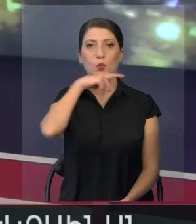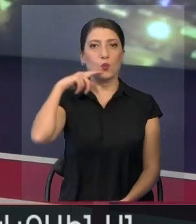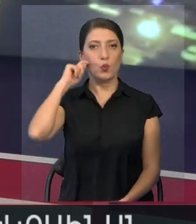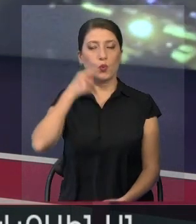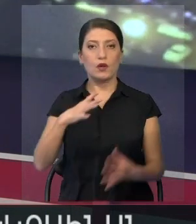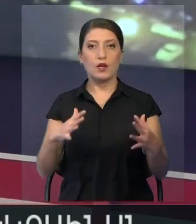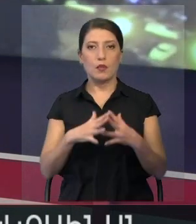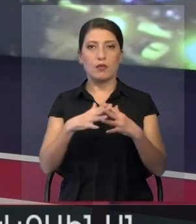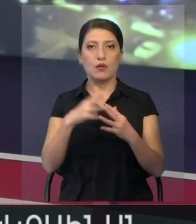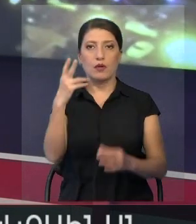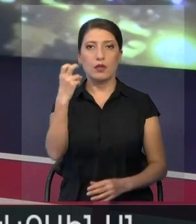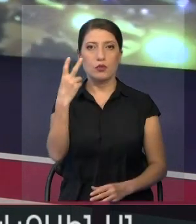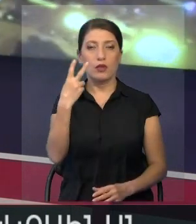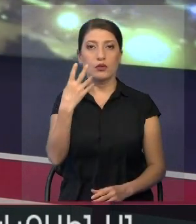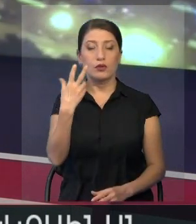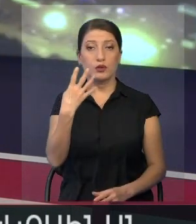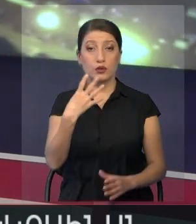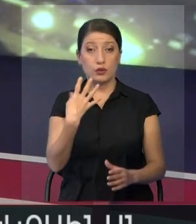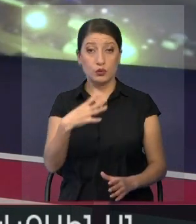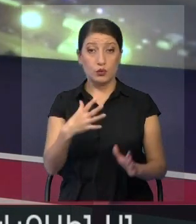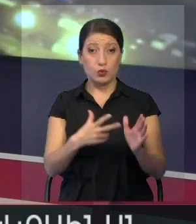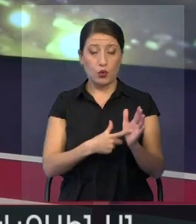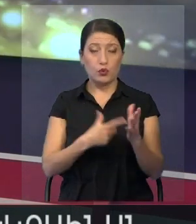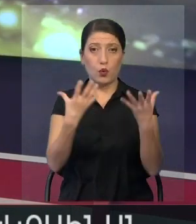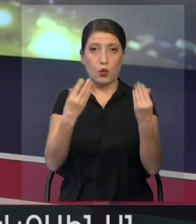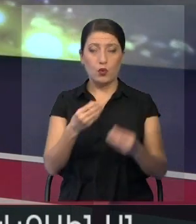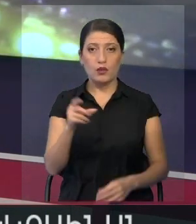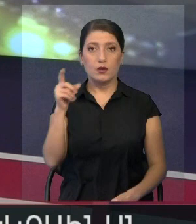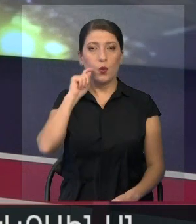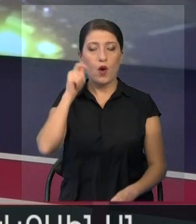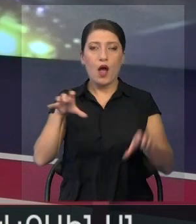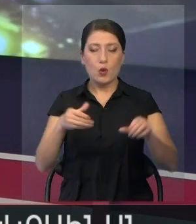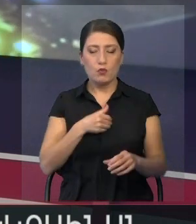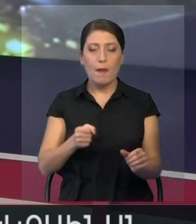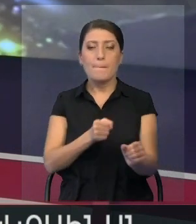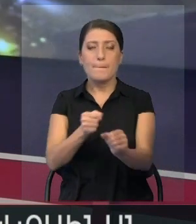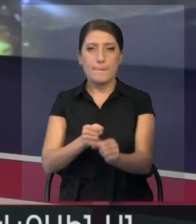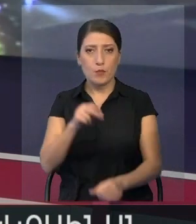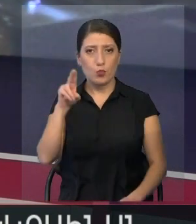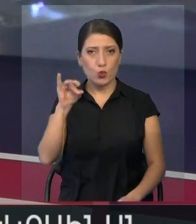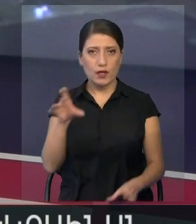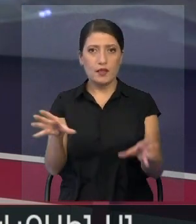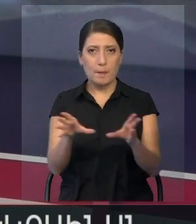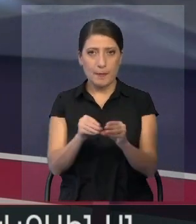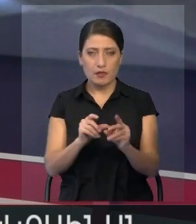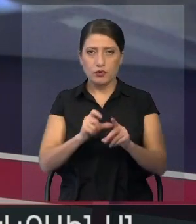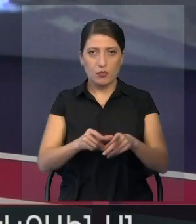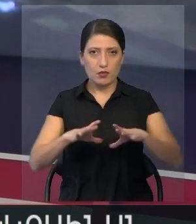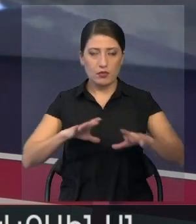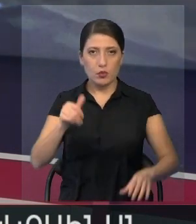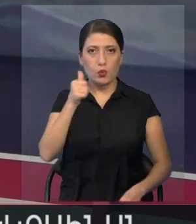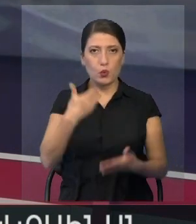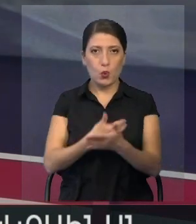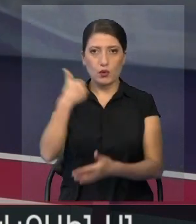Ռուս-ուկրաինական պատերազմի 297-րդ օրը Զելենսկին ուզում է բռնցքամարտի ռինգ դուրս գալ Պուտինի հետ, այդպես էլ չարձագանքելով